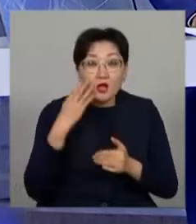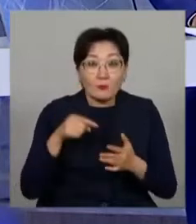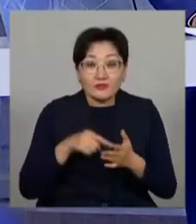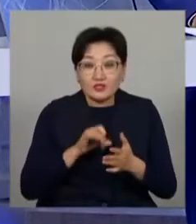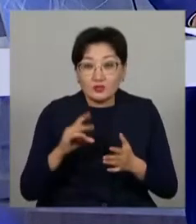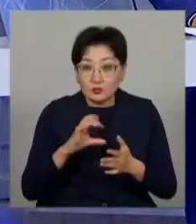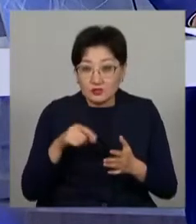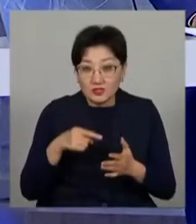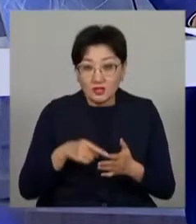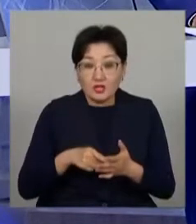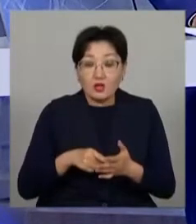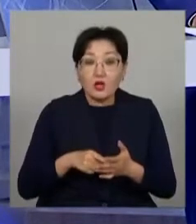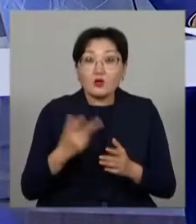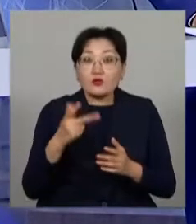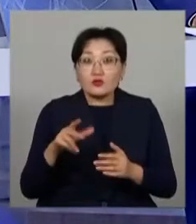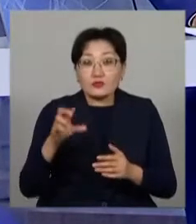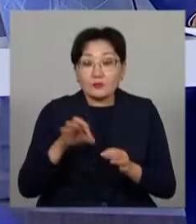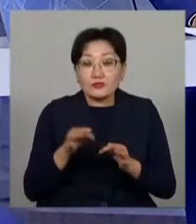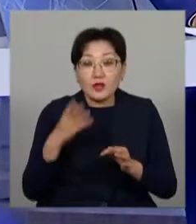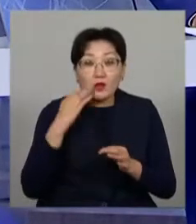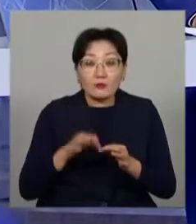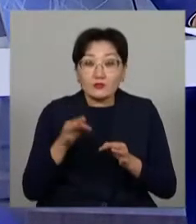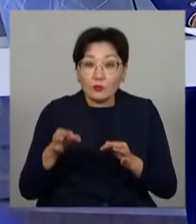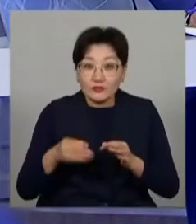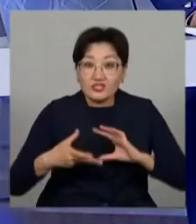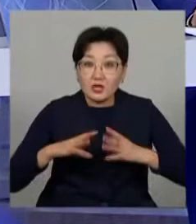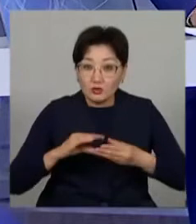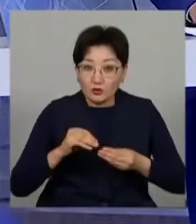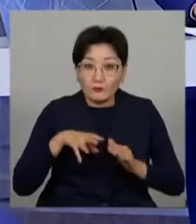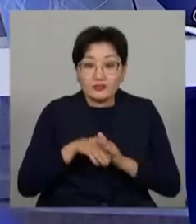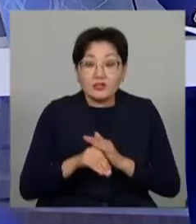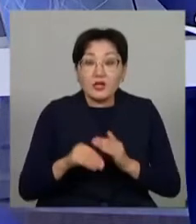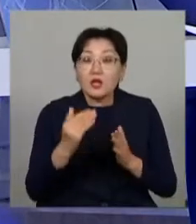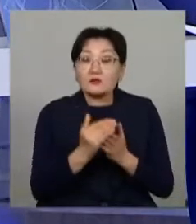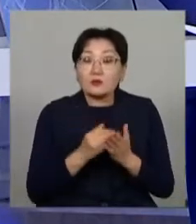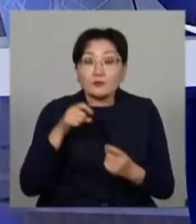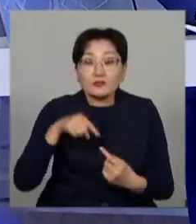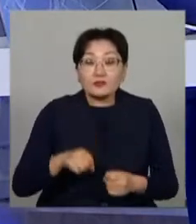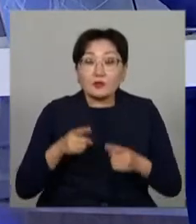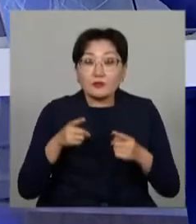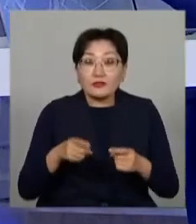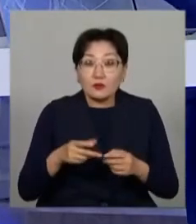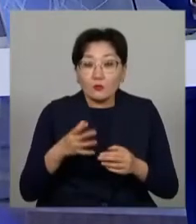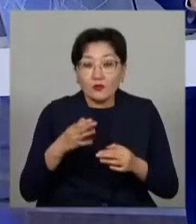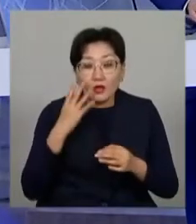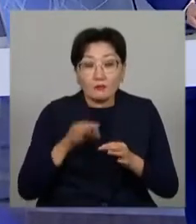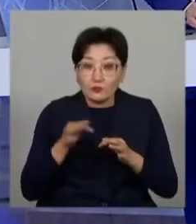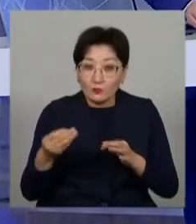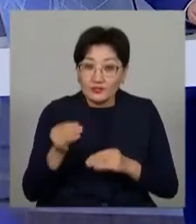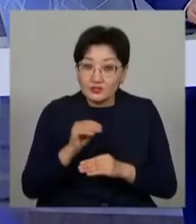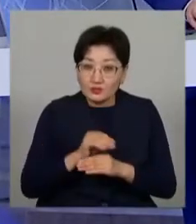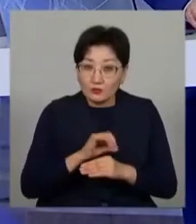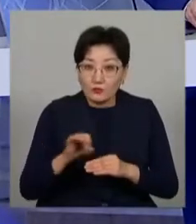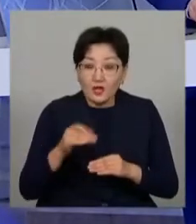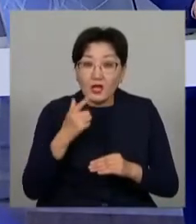және Нұрсултан қалалары үштікті Алматы облысы қортындылай. Ал бағалау матрицасына сәйкес қауіпті зонаға Алматы облысы қосылды. Одан